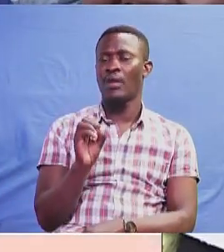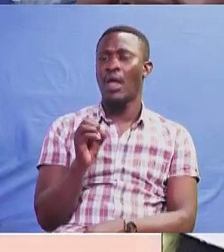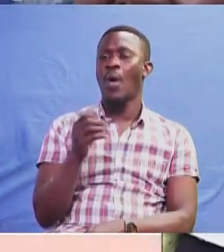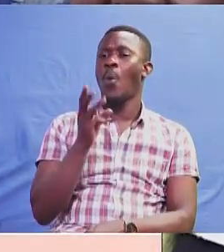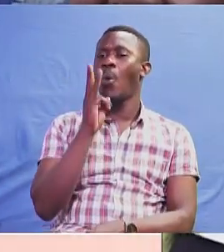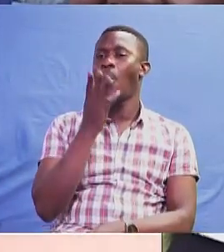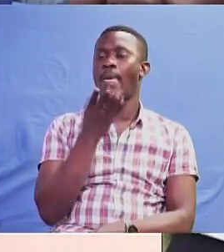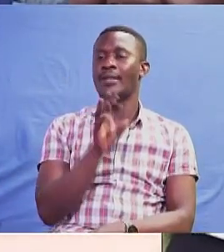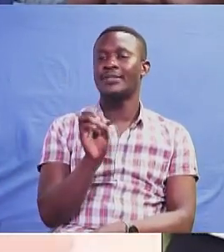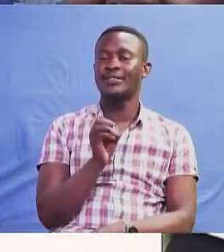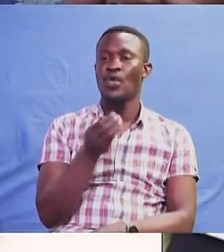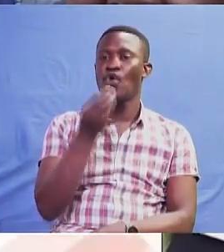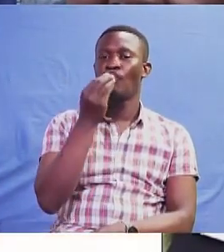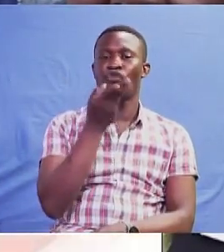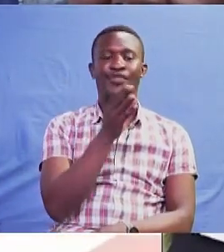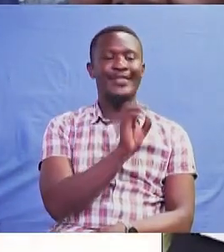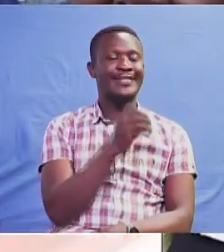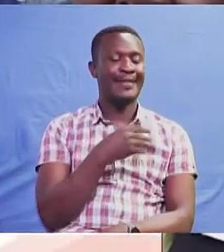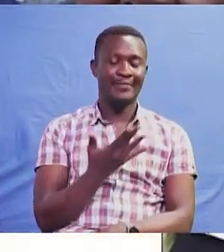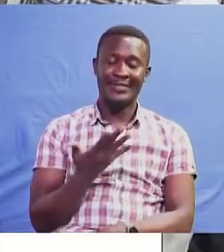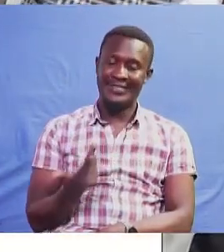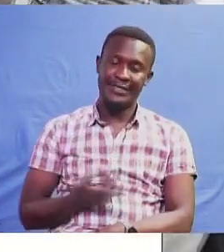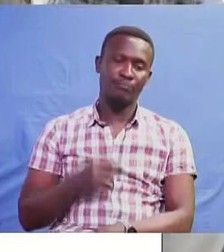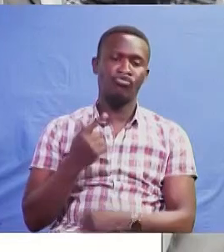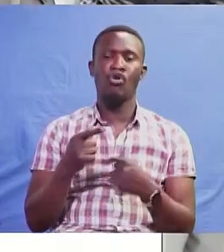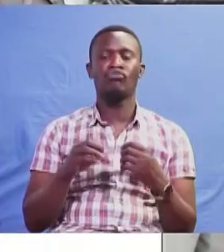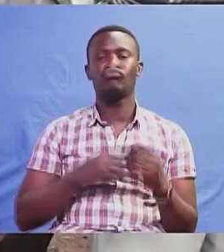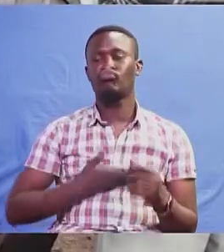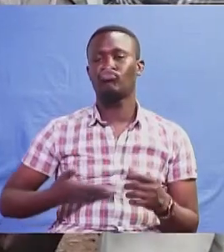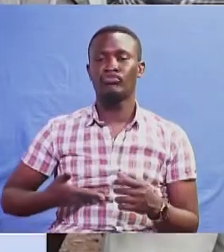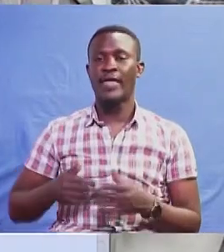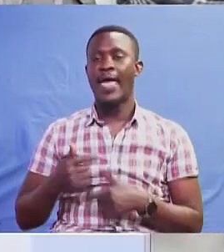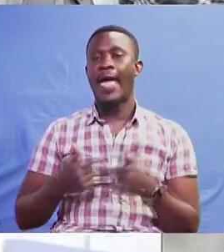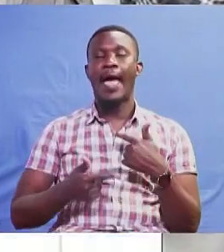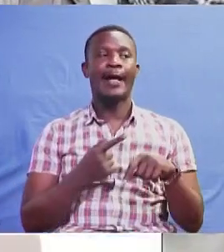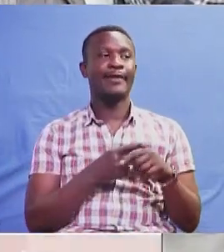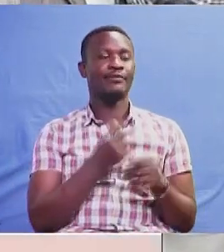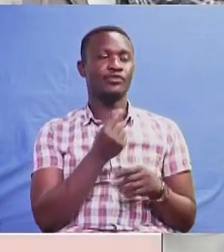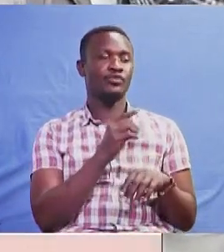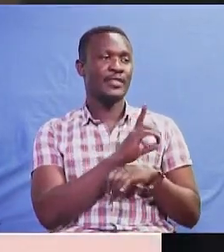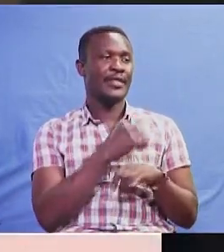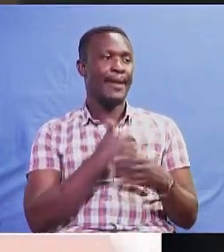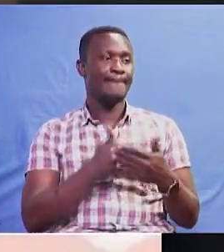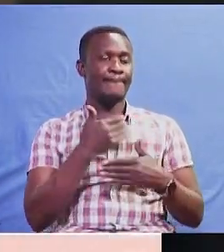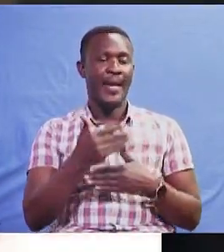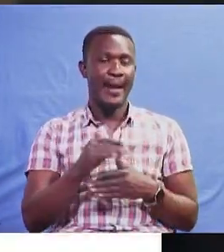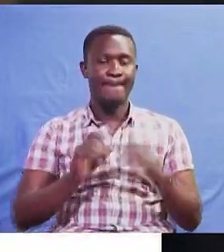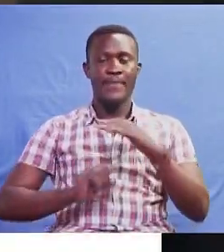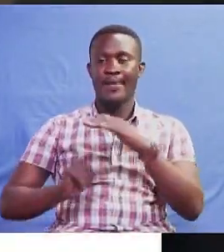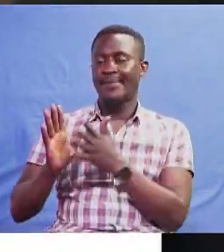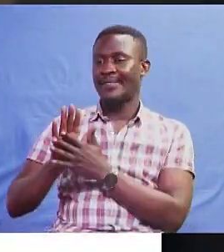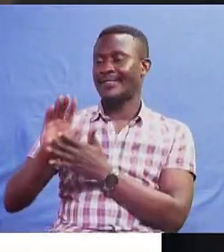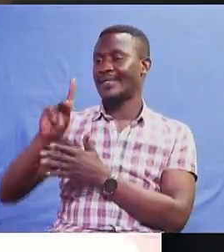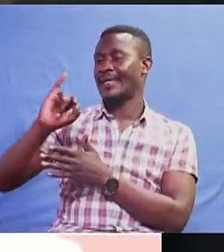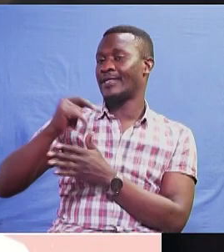hakuna, chakula hakuna, watoto wanarara njaa. Haya yanajiri siku chache baada ya waziri Kindiki kuidhinishwa